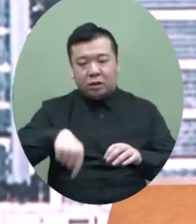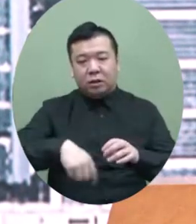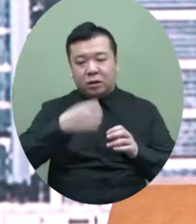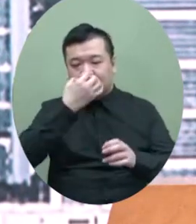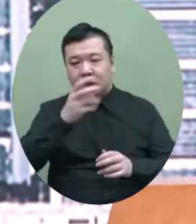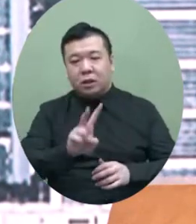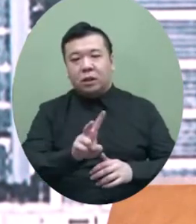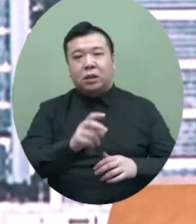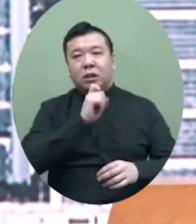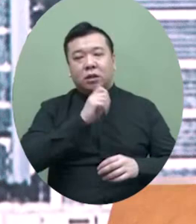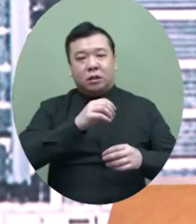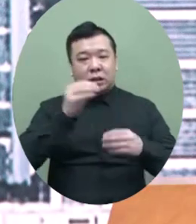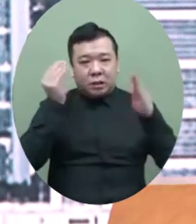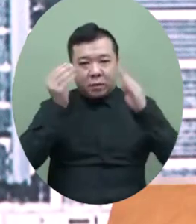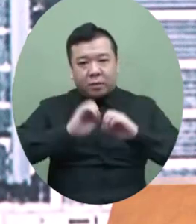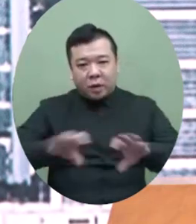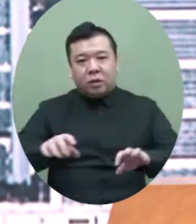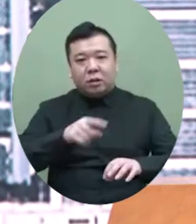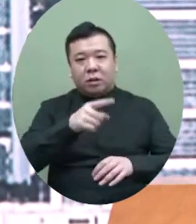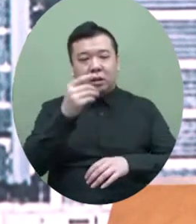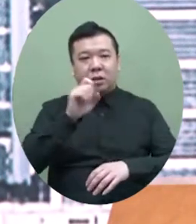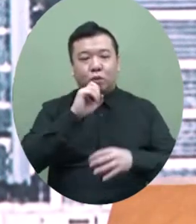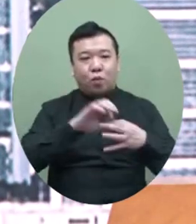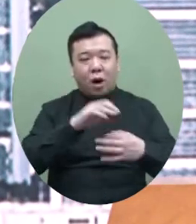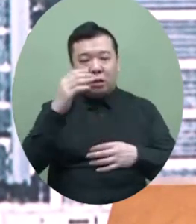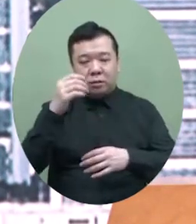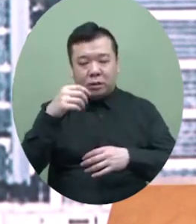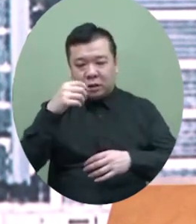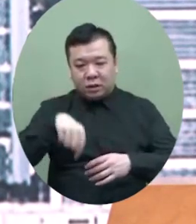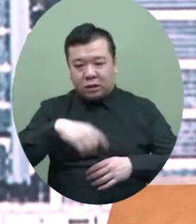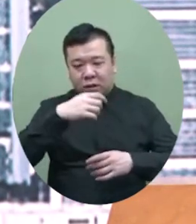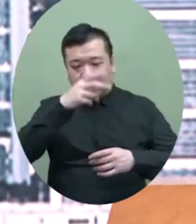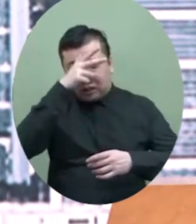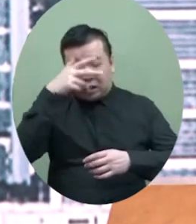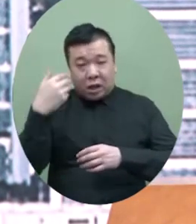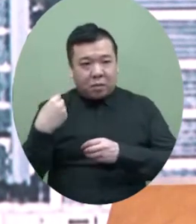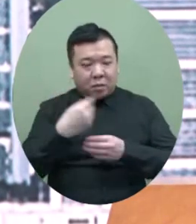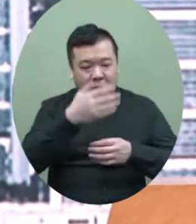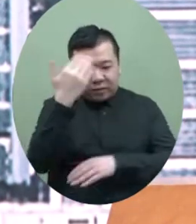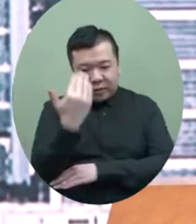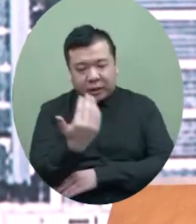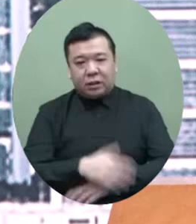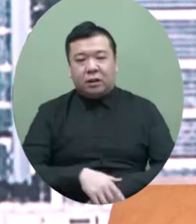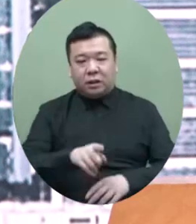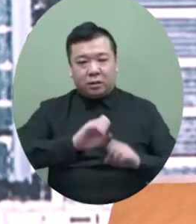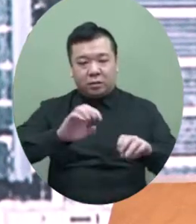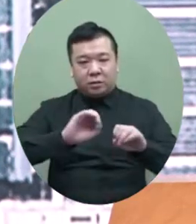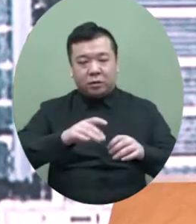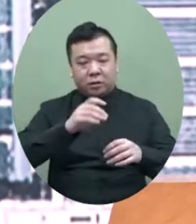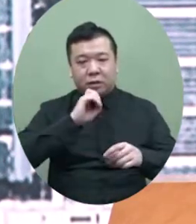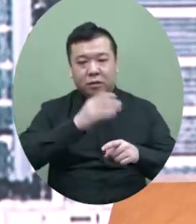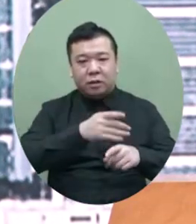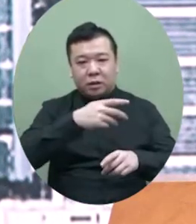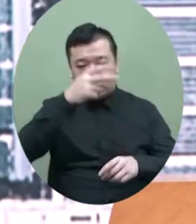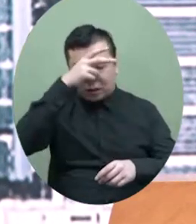出咗新聞公佈嚟到講呢個述職嘅情況啦。喺公開報導嘅部分呢，習主